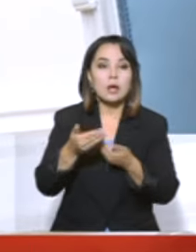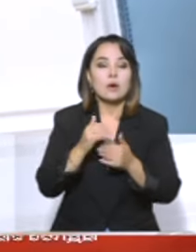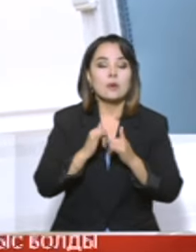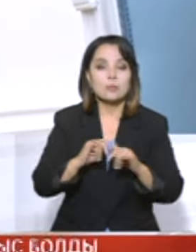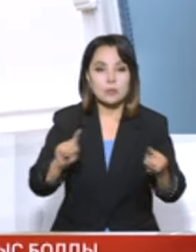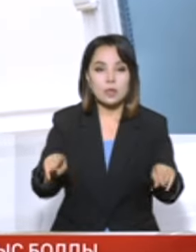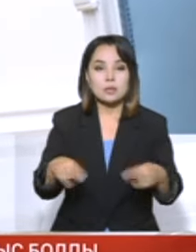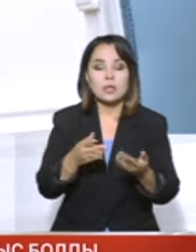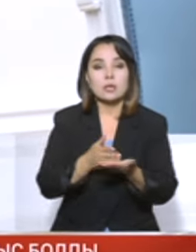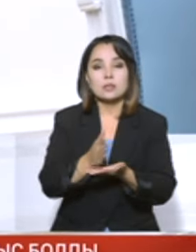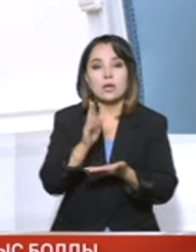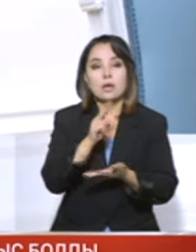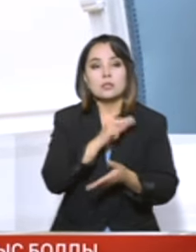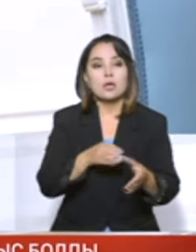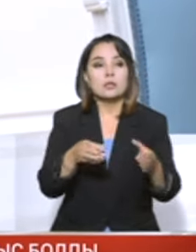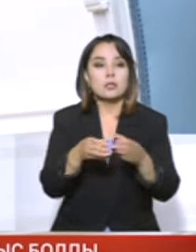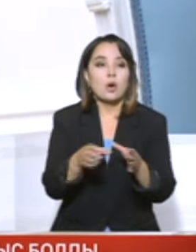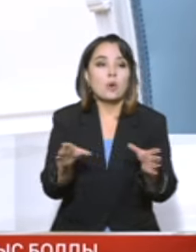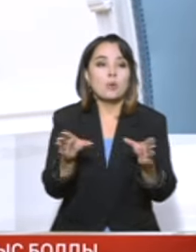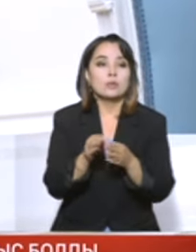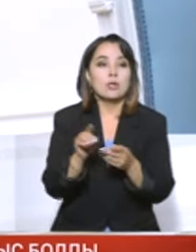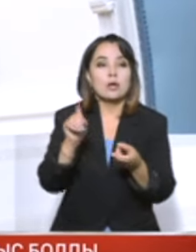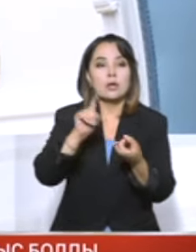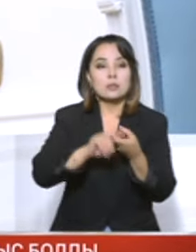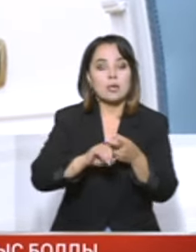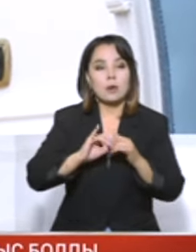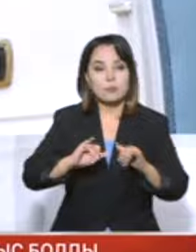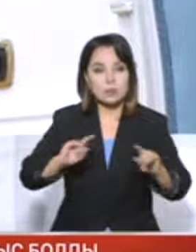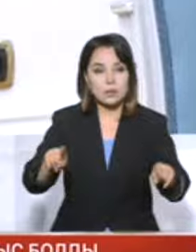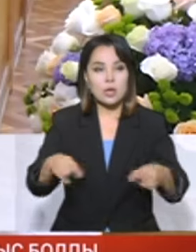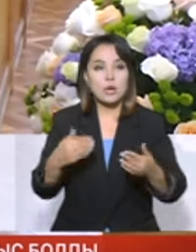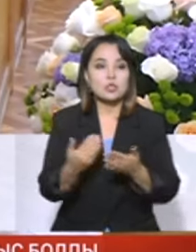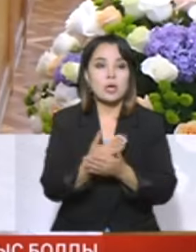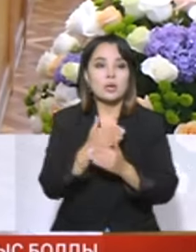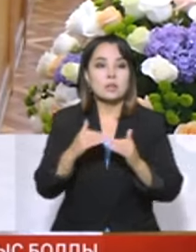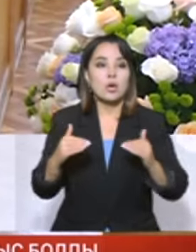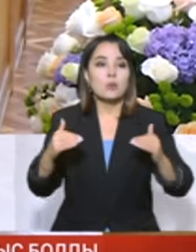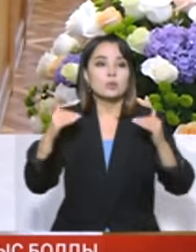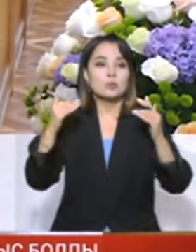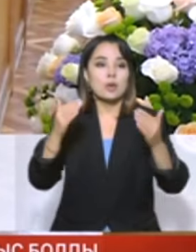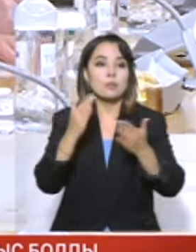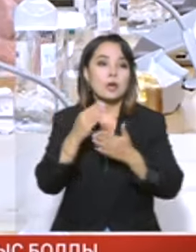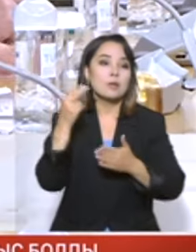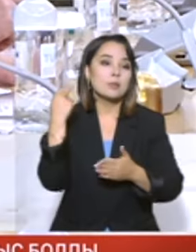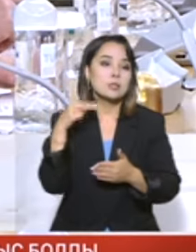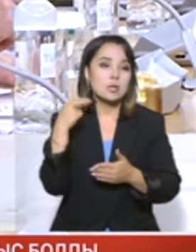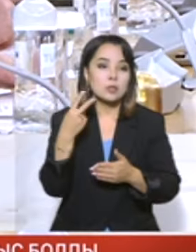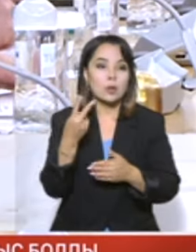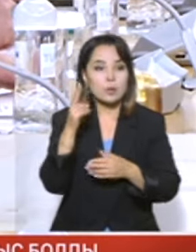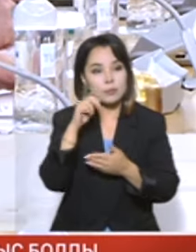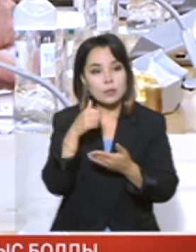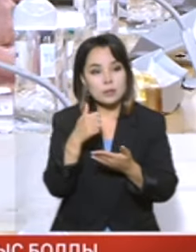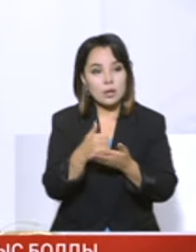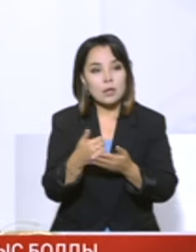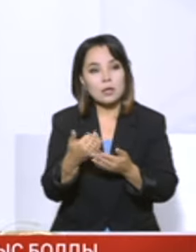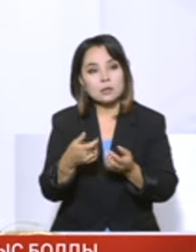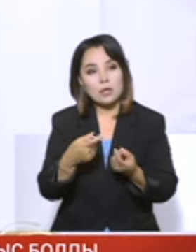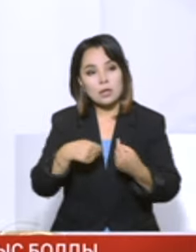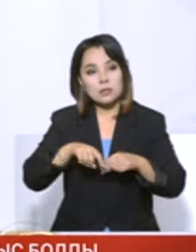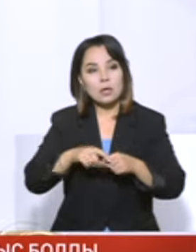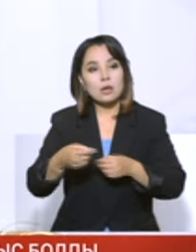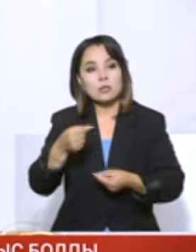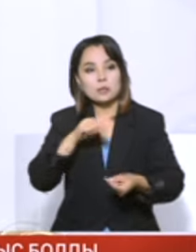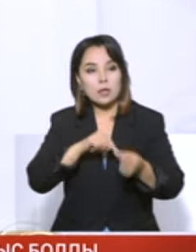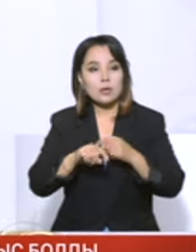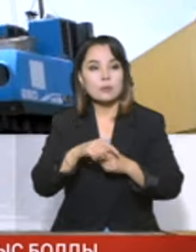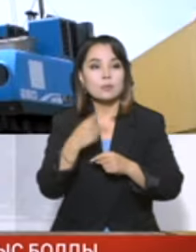түсіп, стратегиялық серіктестік пен одақтастық байланыстарды жаңа деңгейге көтереді. Одан соң президенттер қос елдің мемлекетаралық кеңесінің